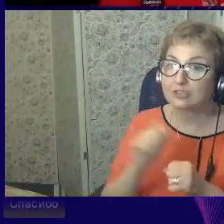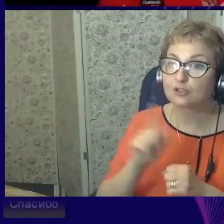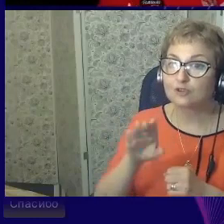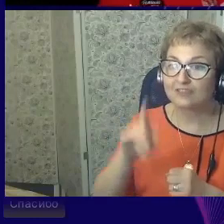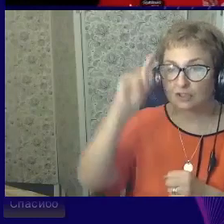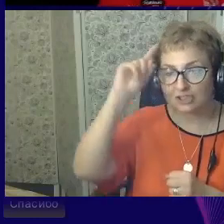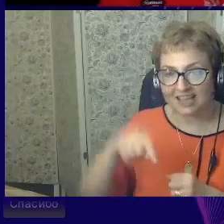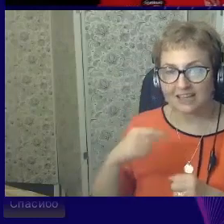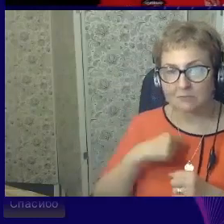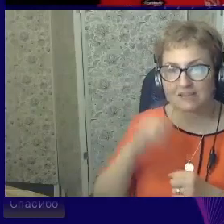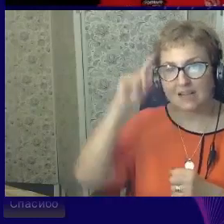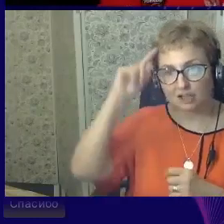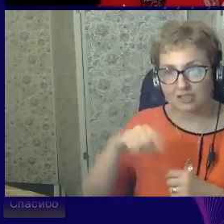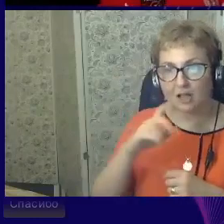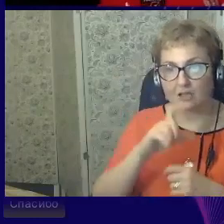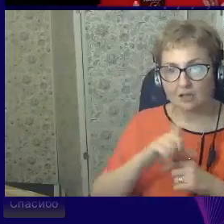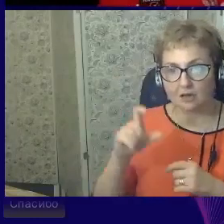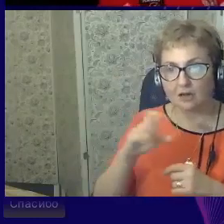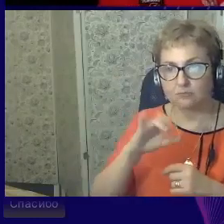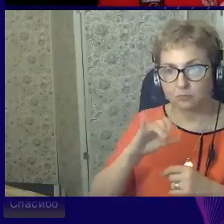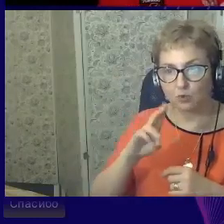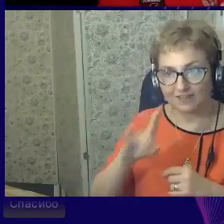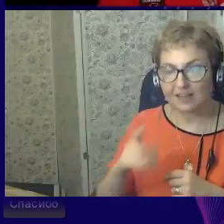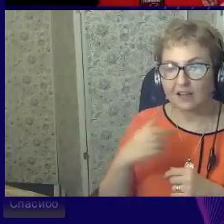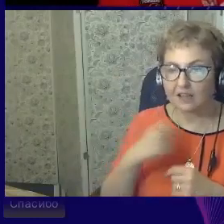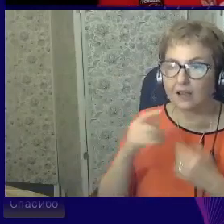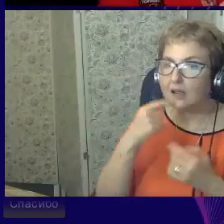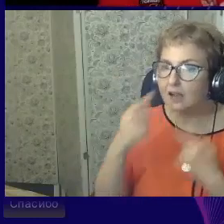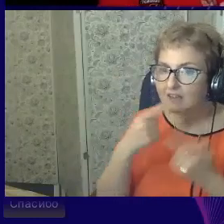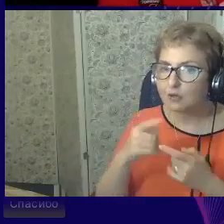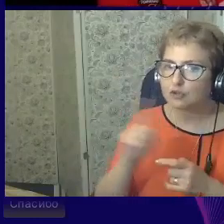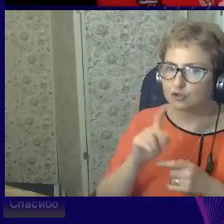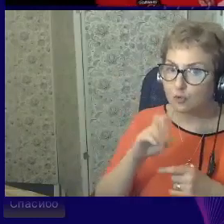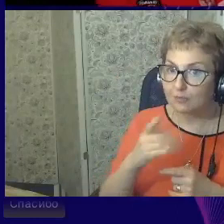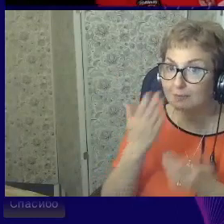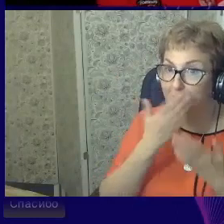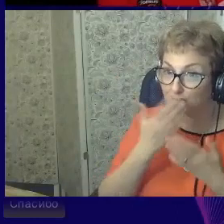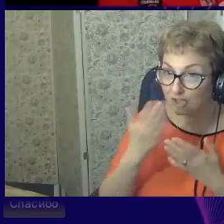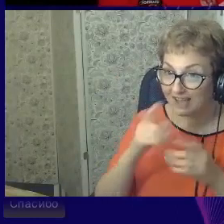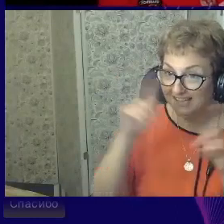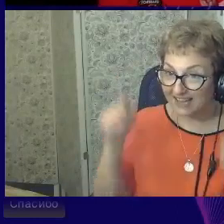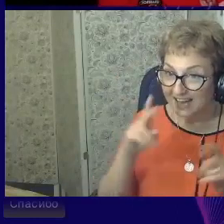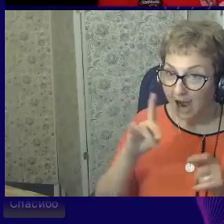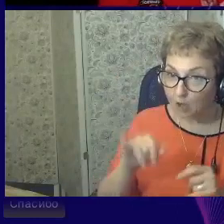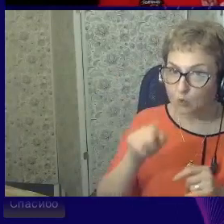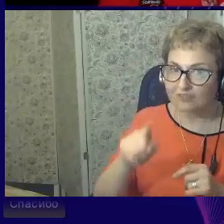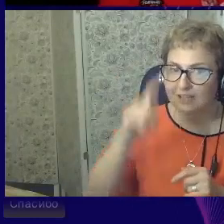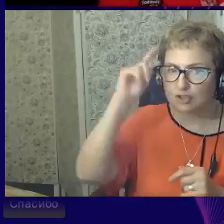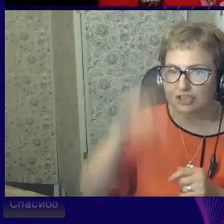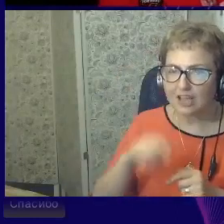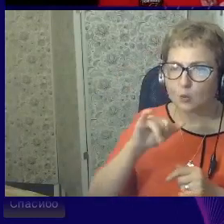должны знать? Должны знать буквы. И тогда сразу мы проговариваем, чтобы прочитать карту, мы должны знать